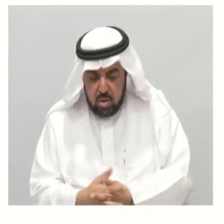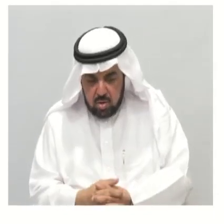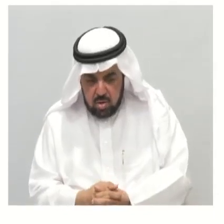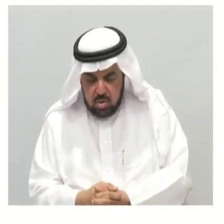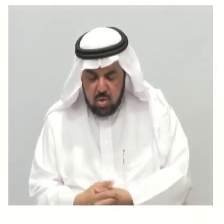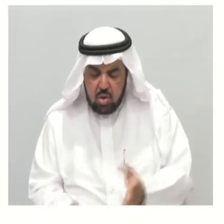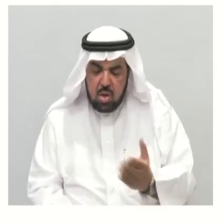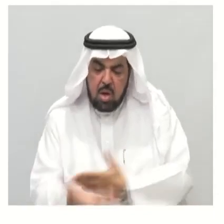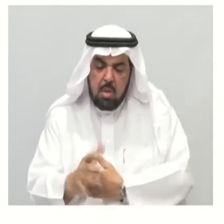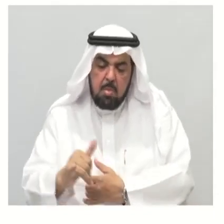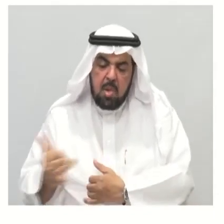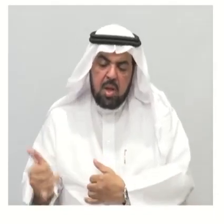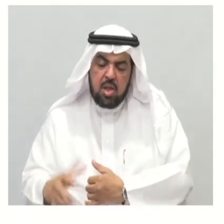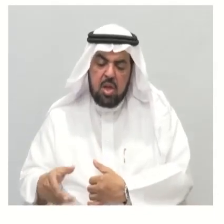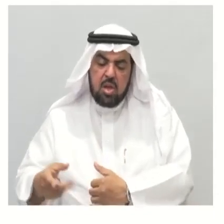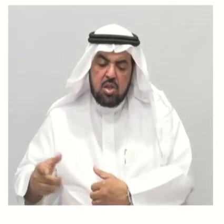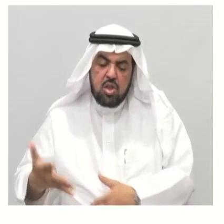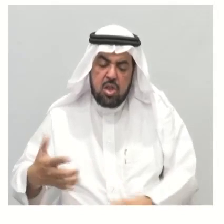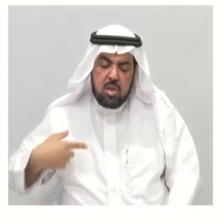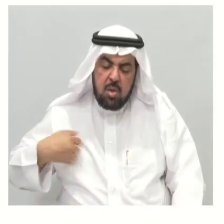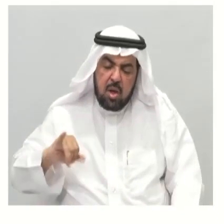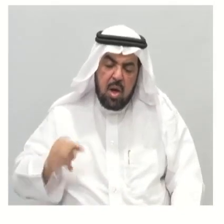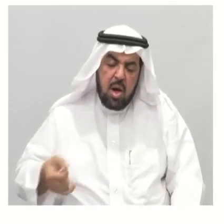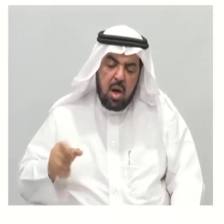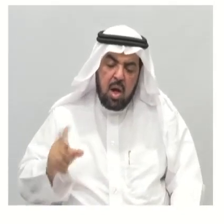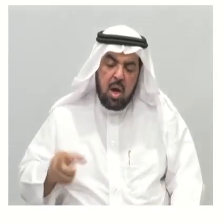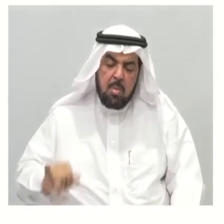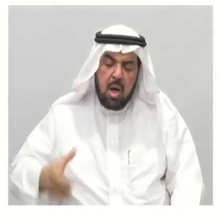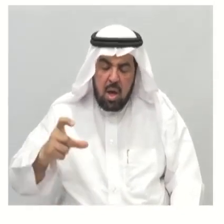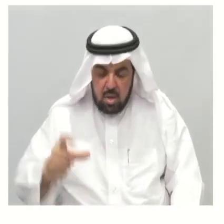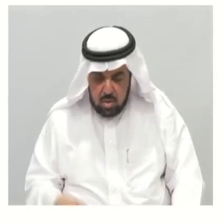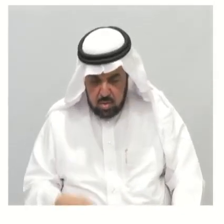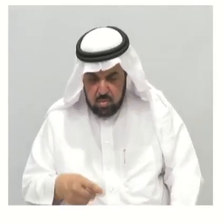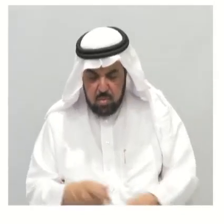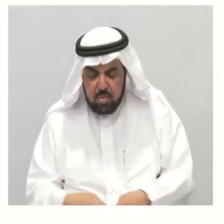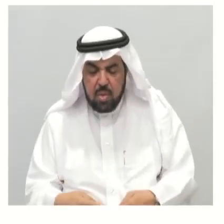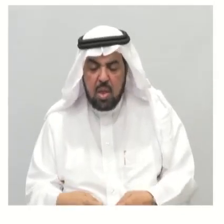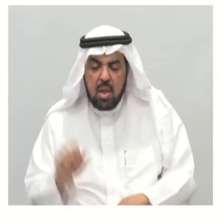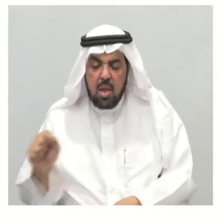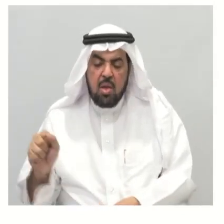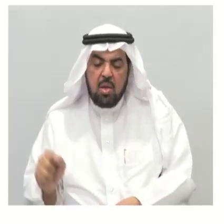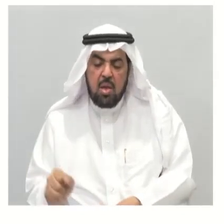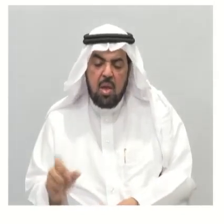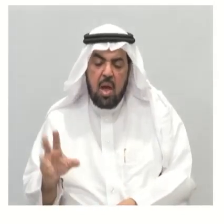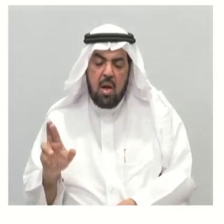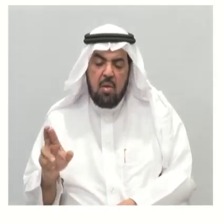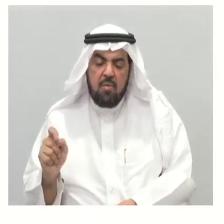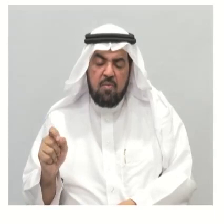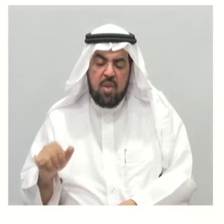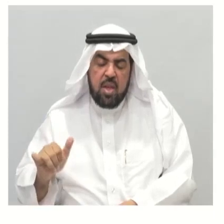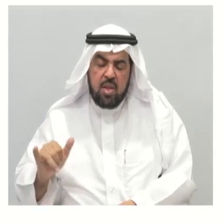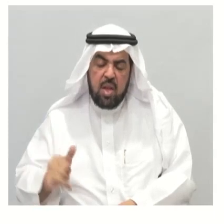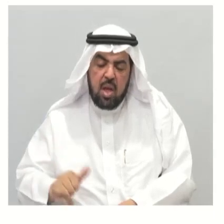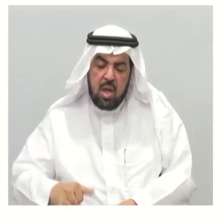المادة الجديدة هي الرماد. إذن لنتابع المقارنة. هنا في الخاصية الفيزيائية لا يحدث تغير